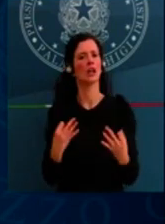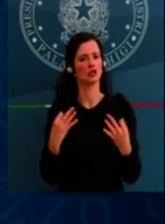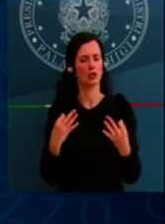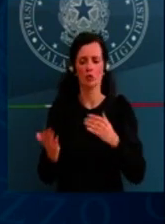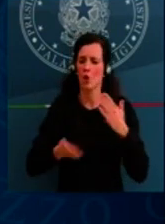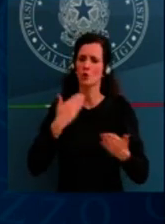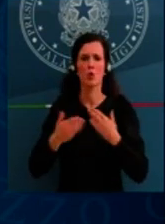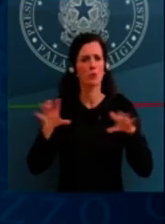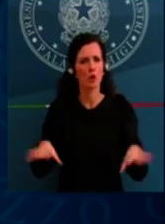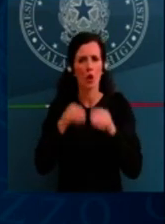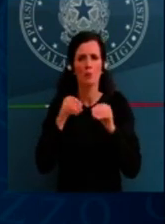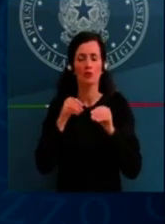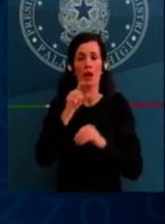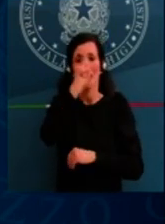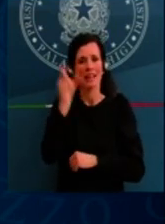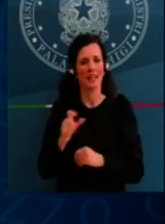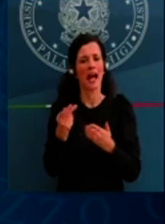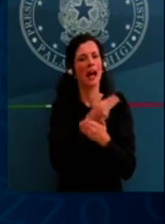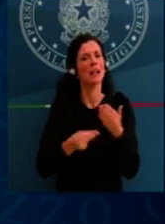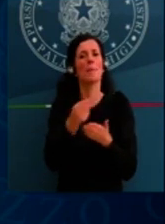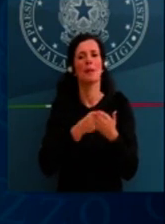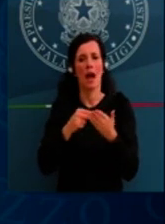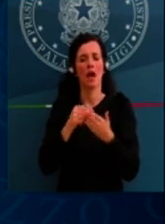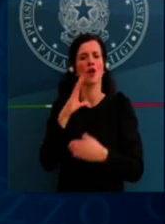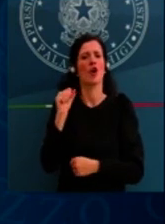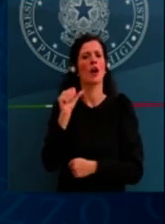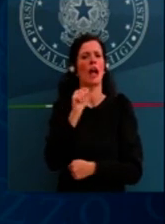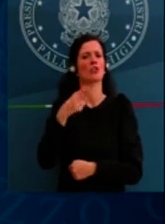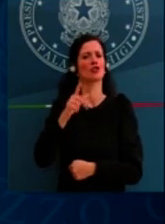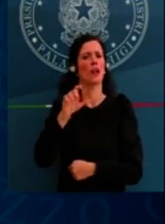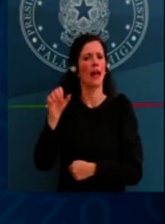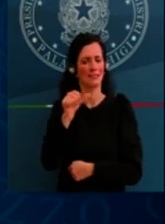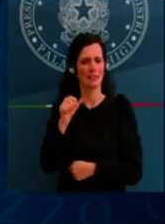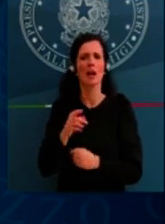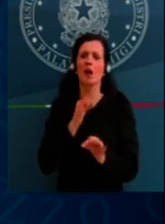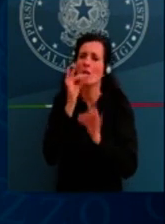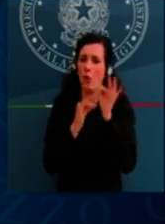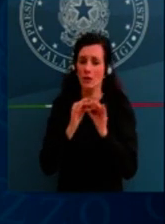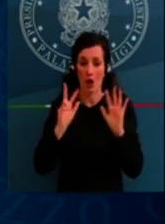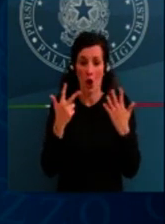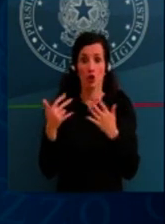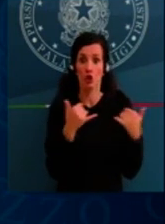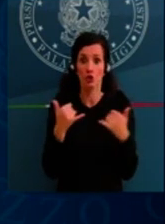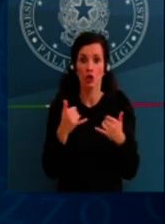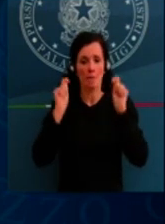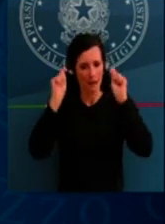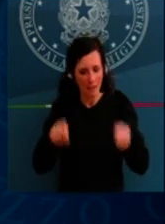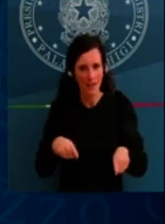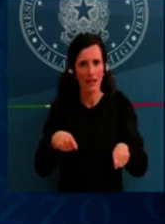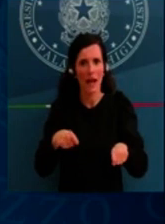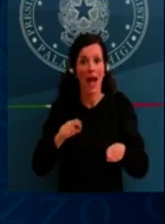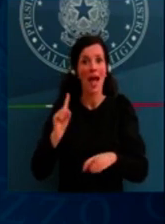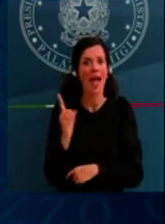l'extra cashback di natale che prevede che chi paga con carte carte anche